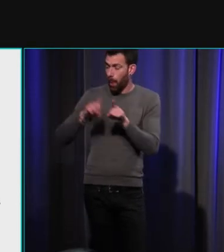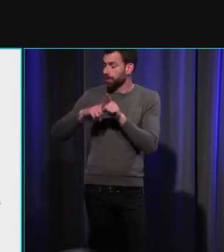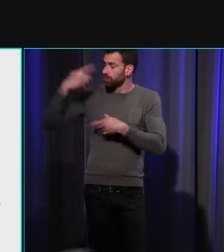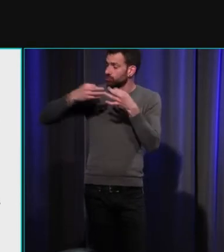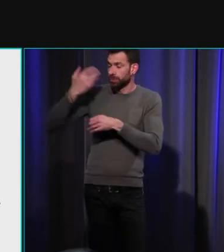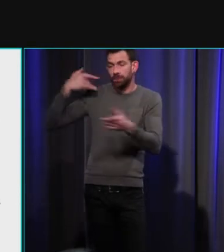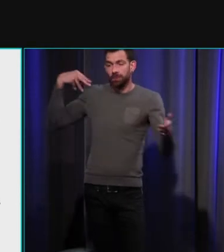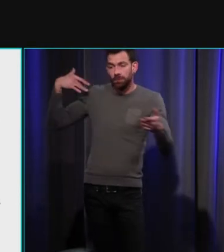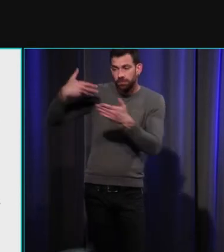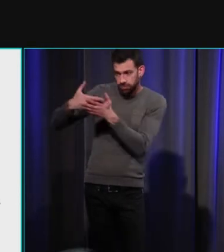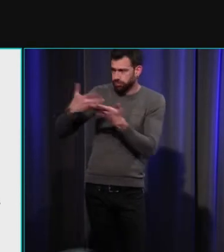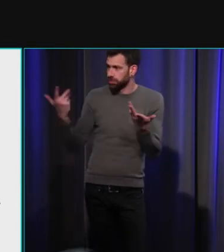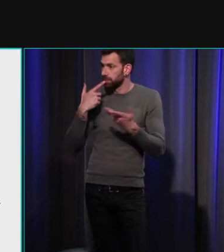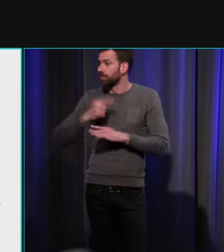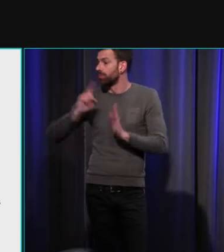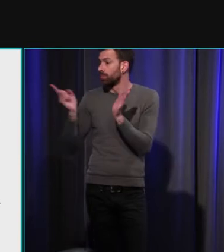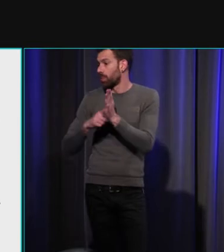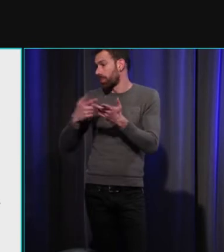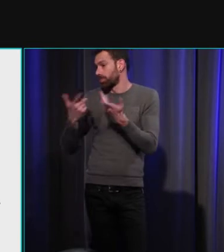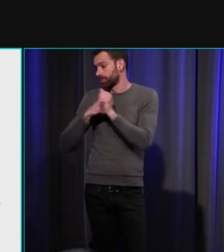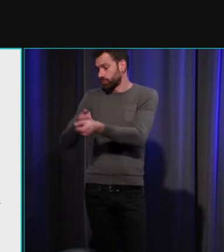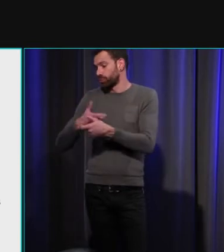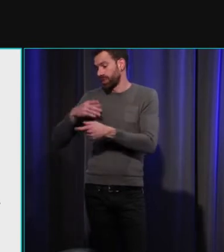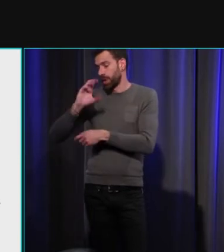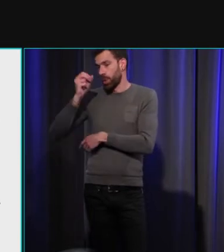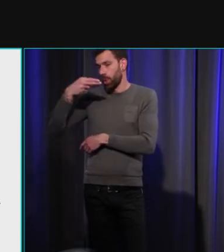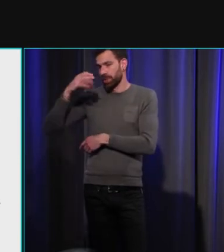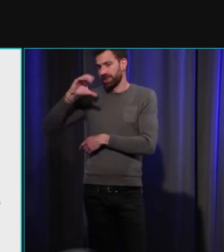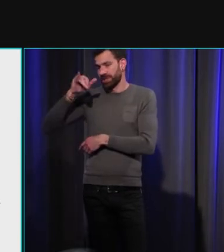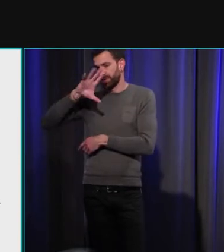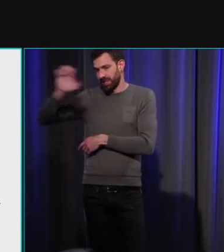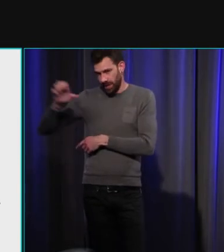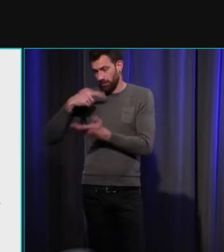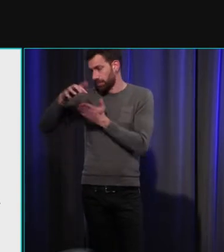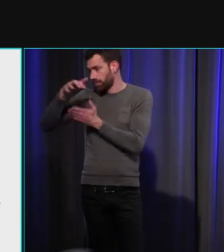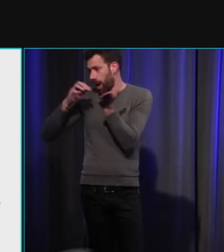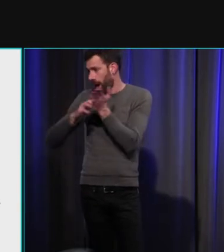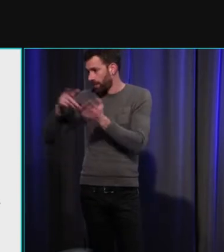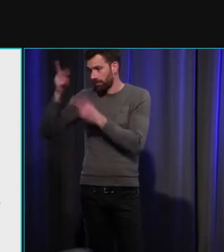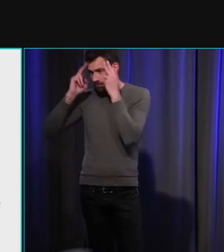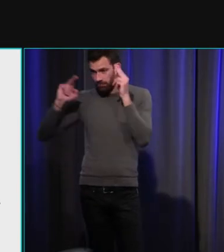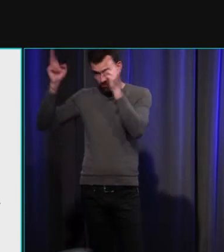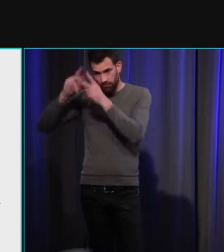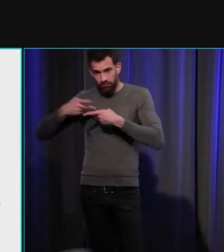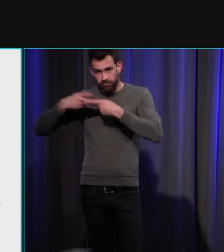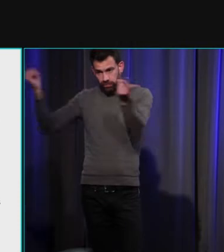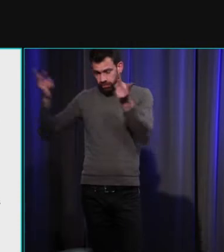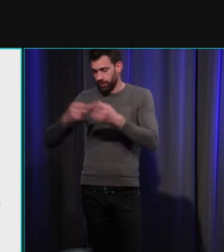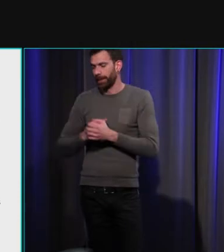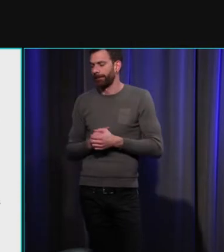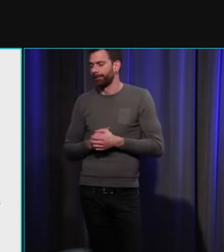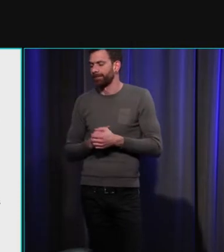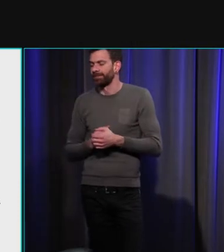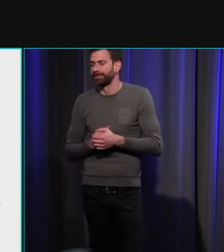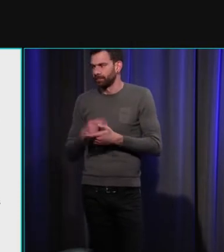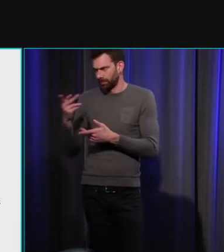le droit ce sont les canons des conciles les articles proclamée par les évêques réunis en concile qui ont force de